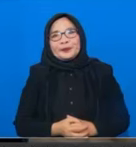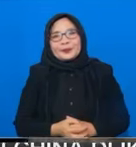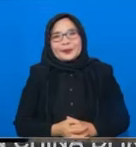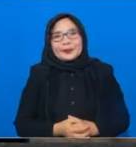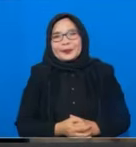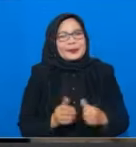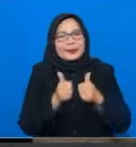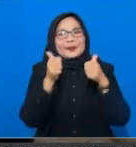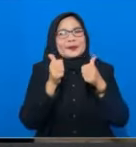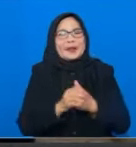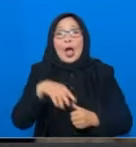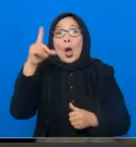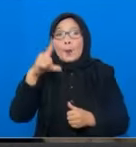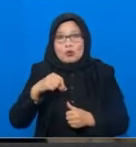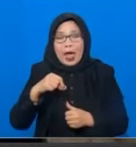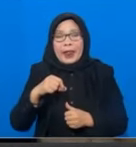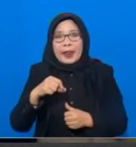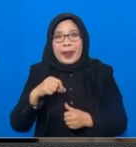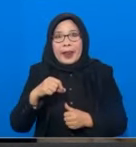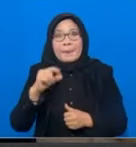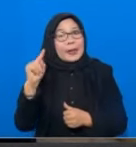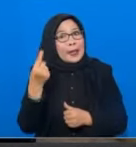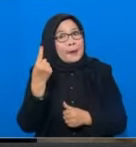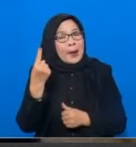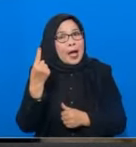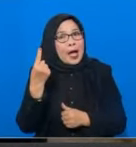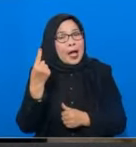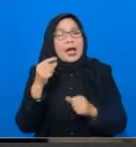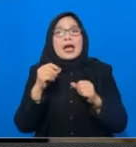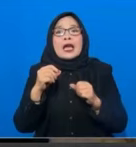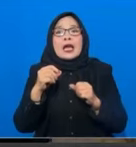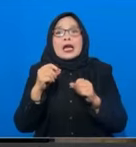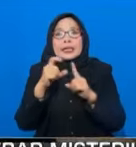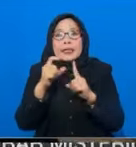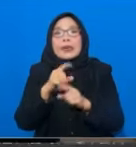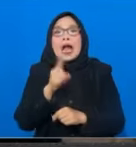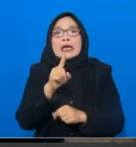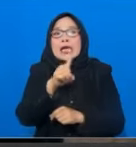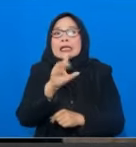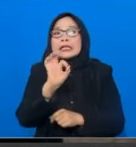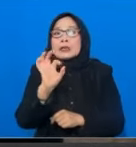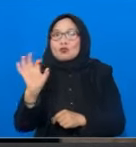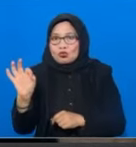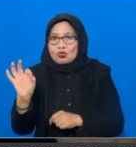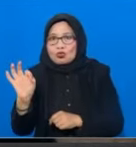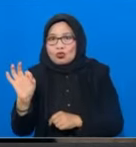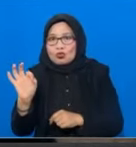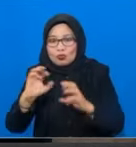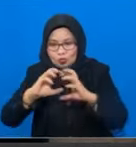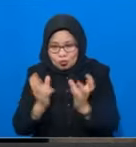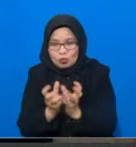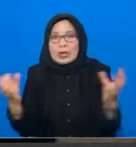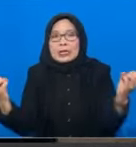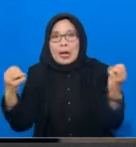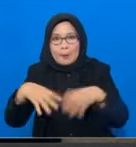Kurang di bulan pertama tuh di bulan 12 kurang lebih hampir ada 1000. 1000 butir? Butir itu campur